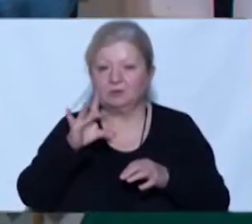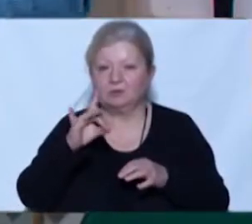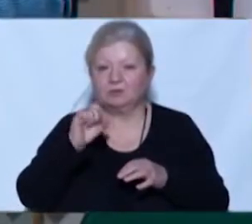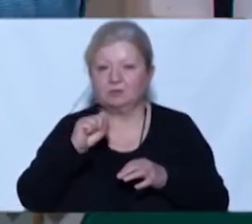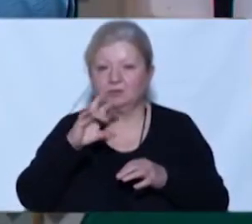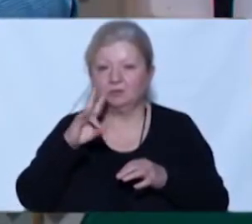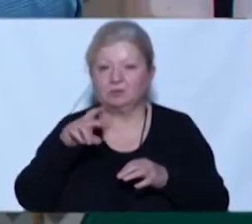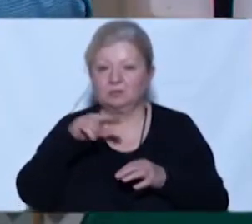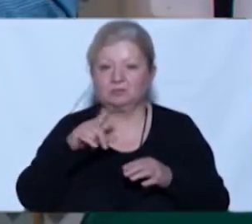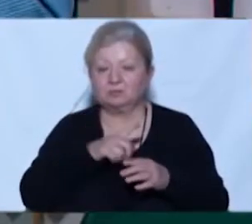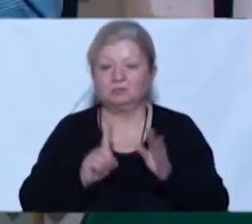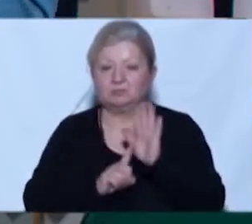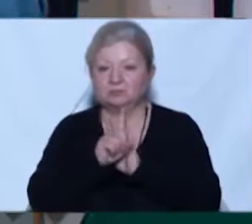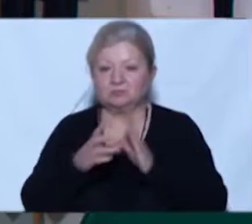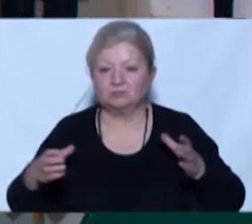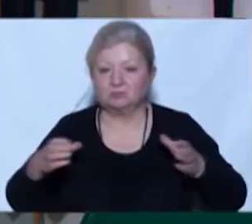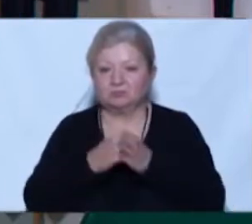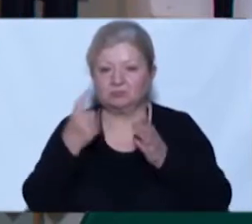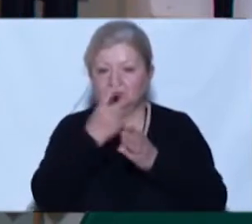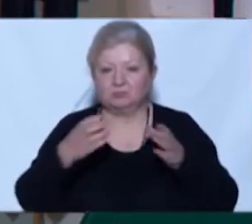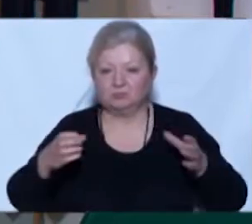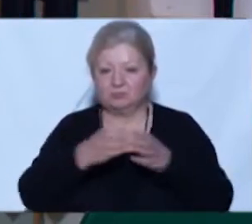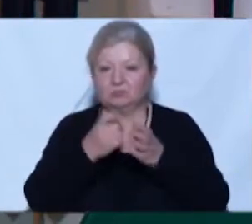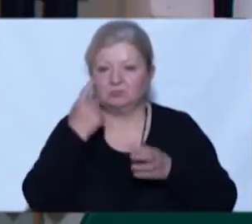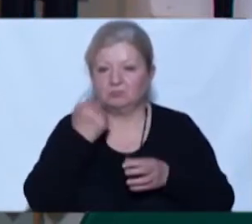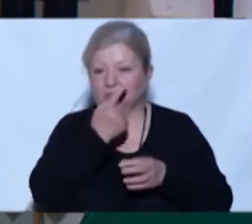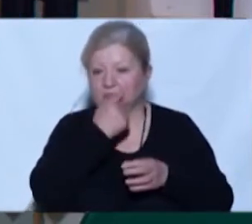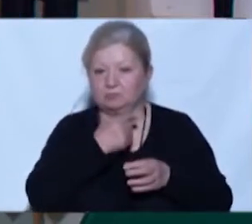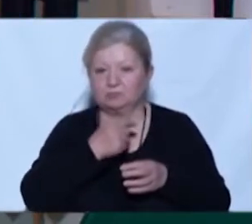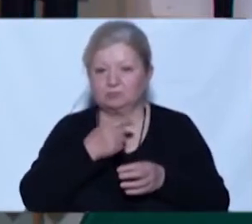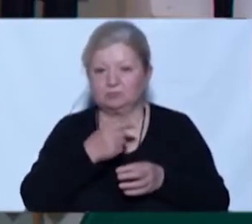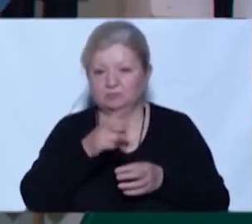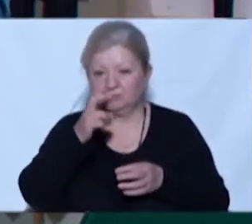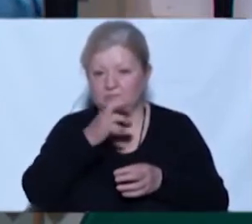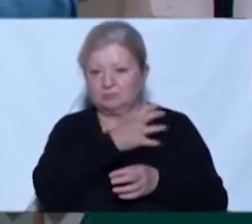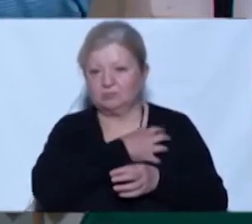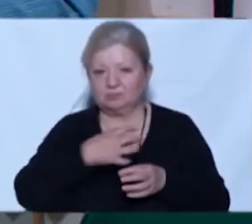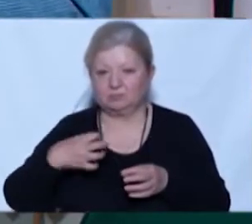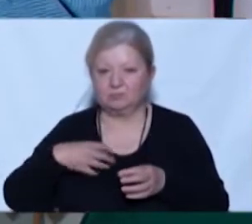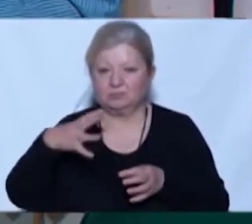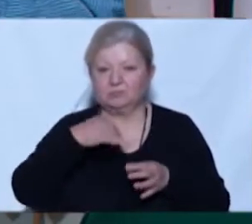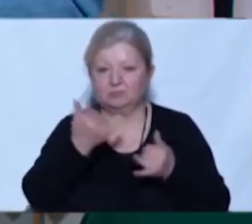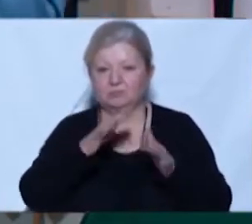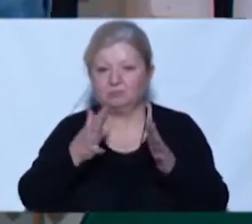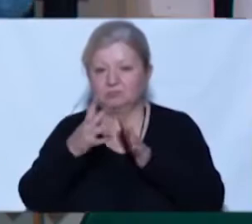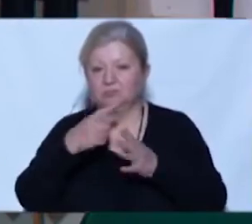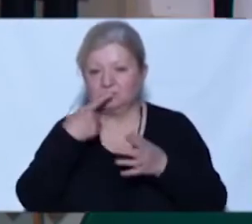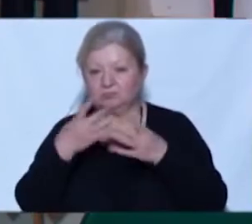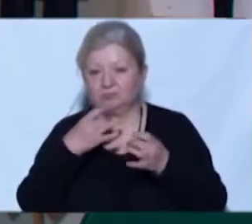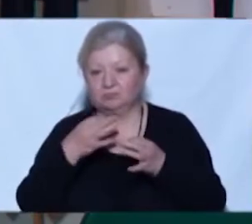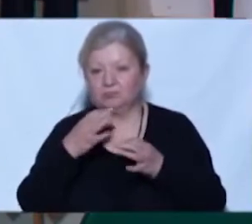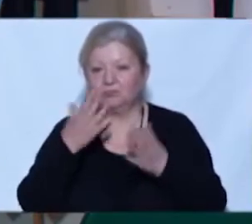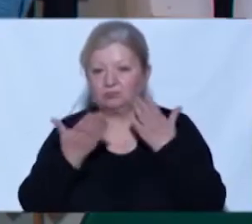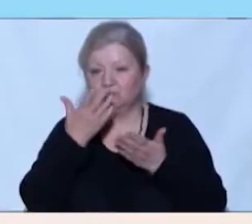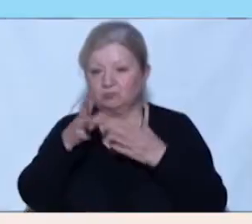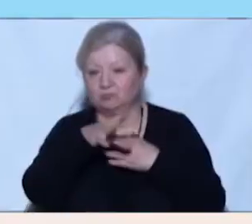შეიქმნა ერთიანი ესპანური სამეფო. Აი სწორედ ამის შემდეგ იწყება ის მოვლენები, რასაც ჩვენ ახლა უნდა ველაპარაკოთ. Თუ თქვენ